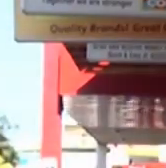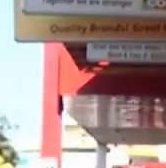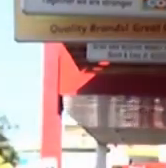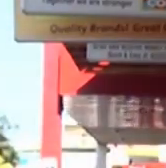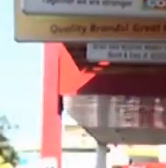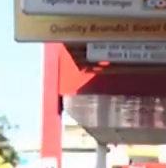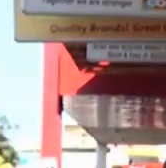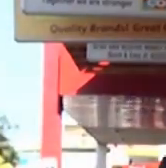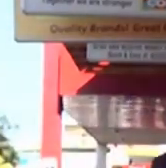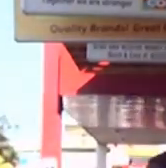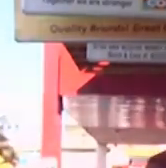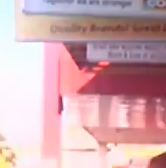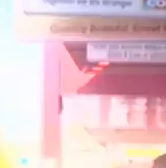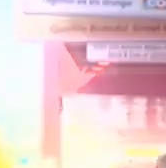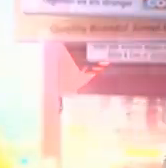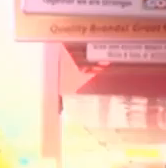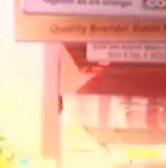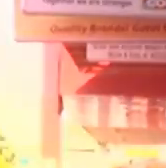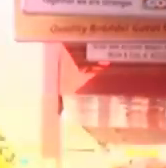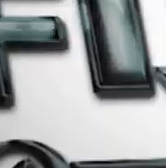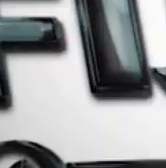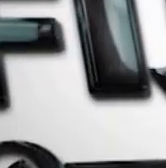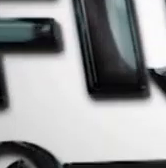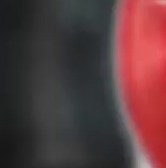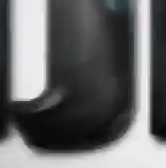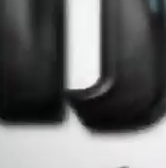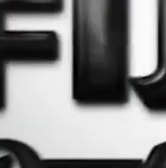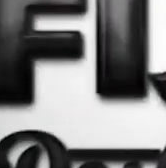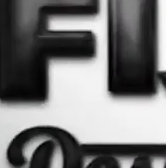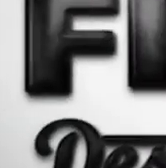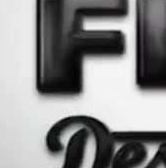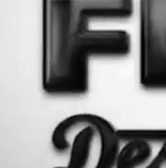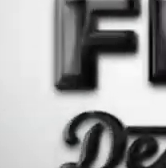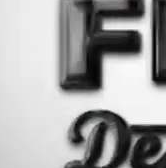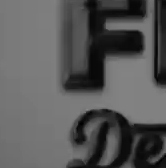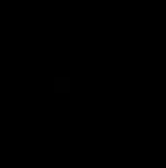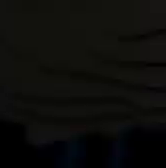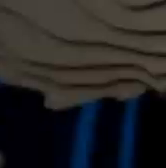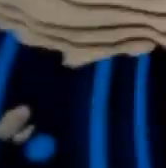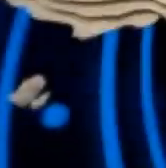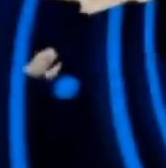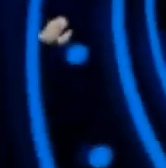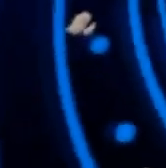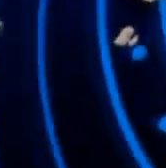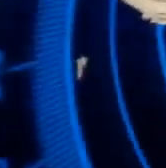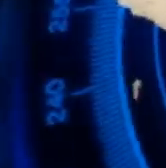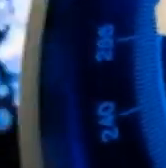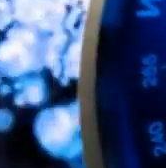फीजी बहुत रेडियो फीजी रोज सुनता हूँ। रेडियो फीजी 2 देश की धड़कन।